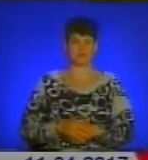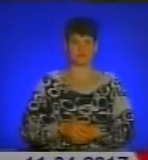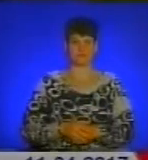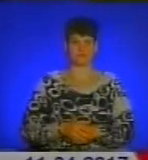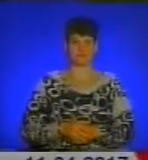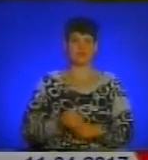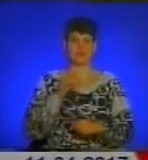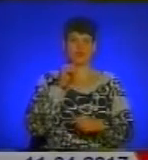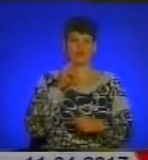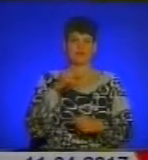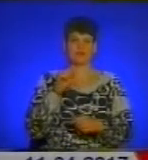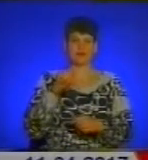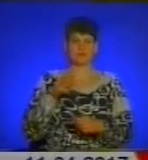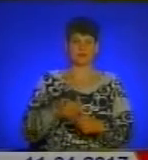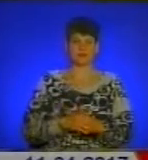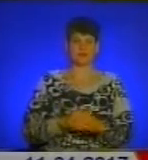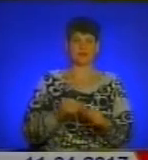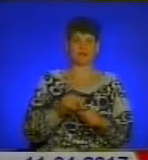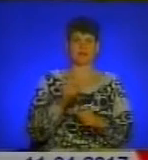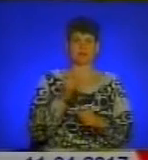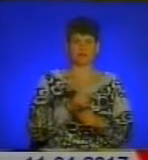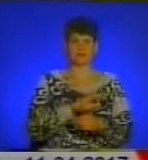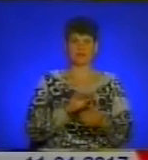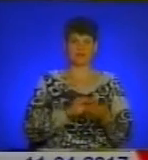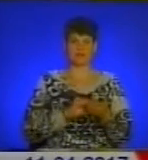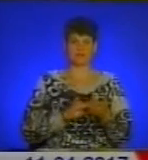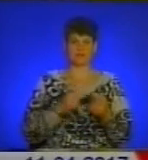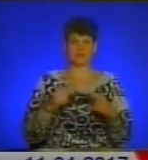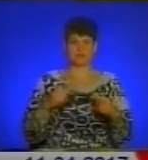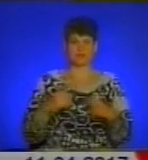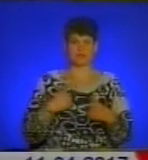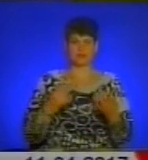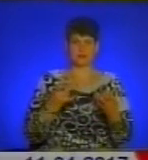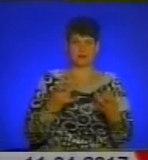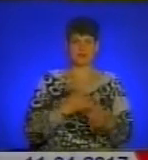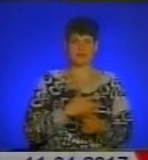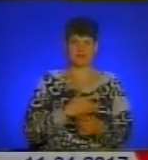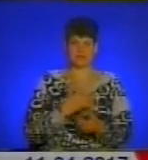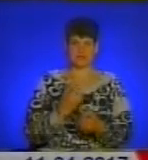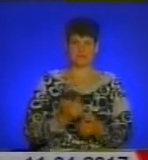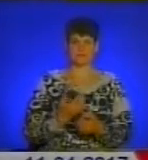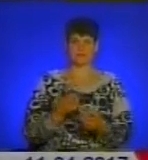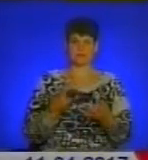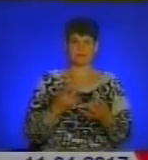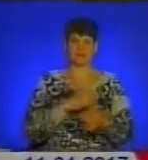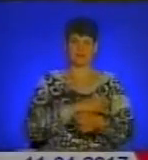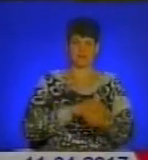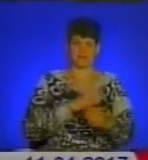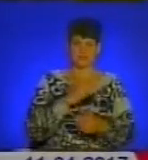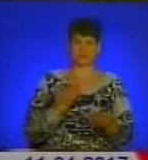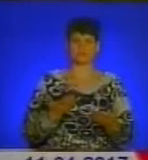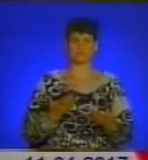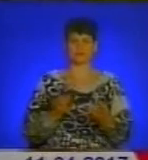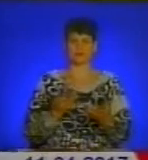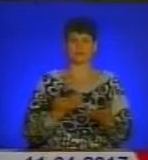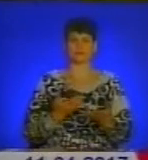Від цукрового діабету. А крім того, не виписують решти. Мені треба, наприклад, від серця, мені треба від тиску. І от зараз